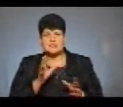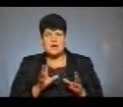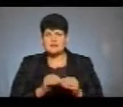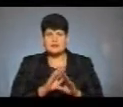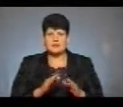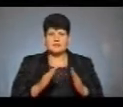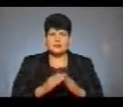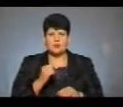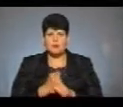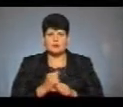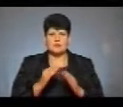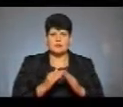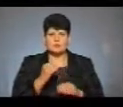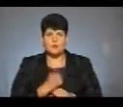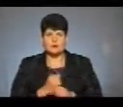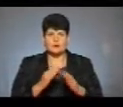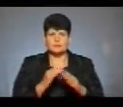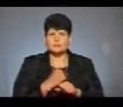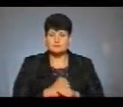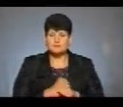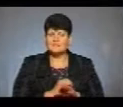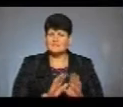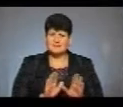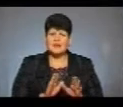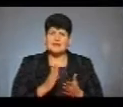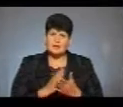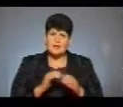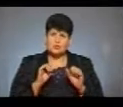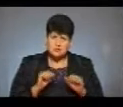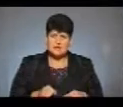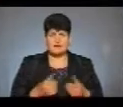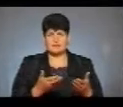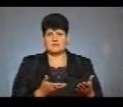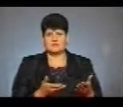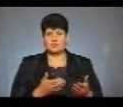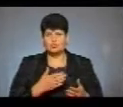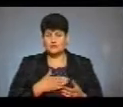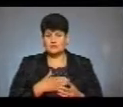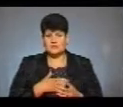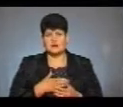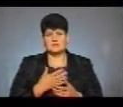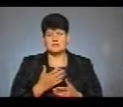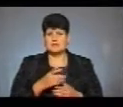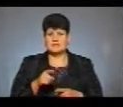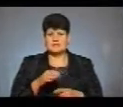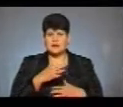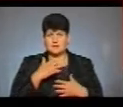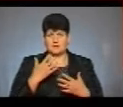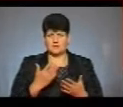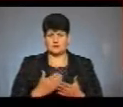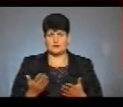дім – робота, робота – дім. Тобто є така можливість, є така можливість. У нас цих днів не так багато, здається, збереглося